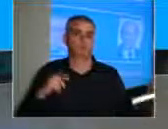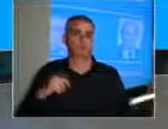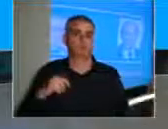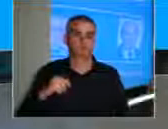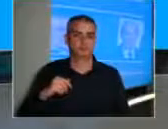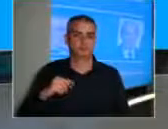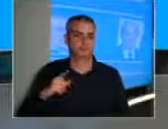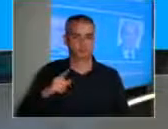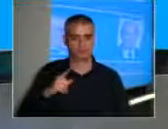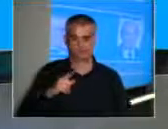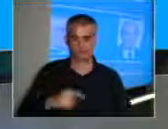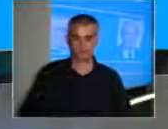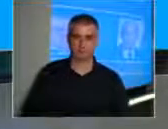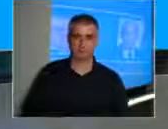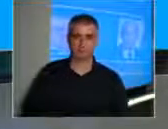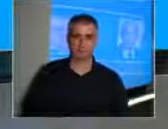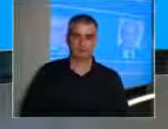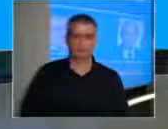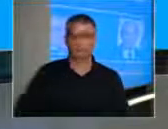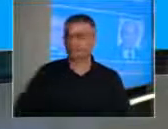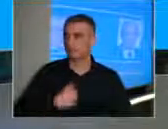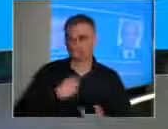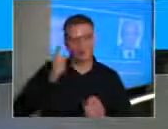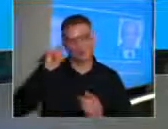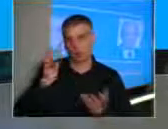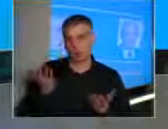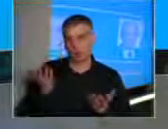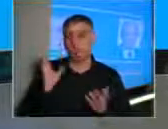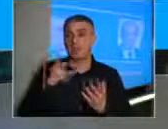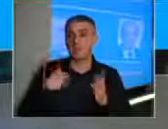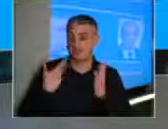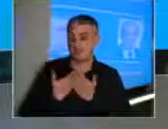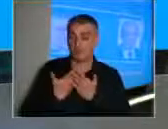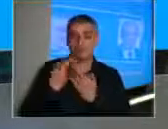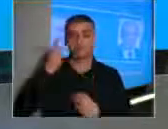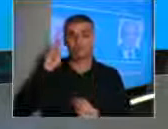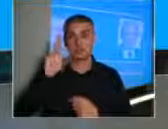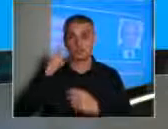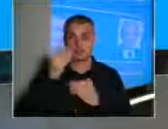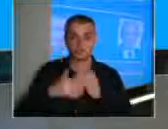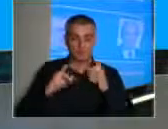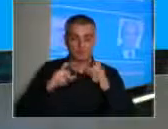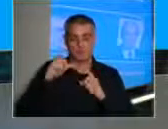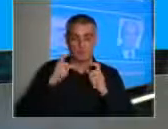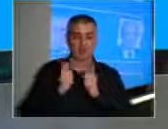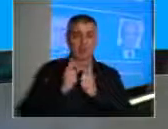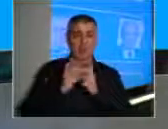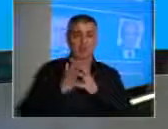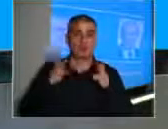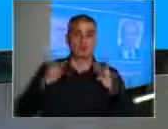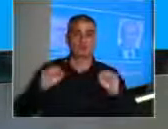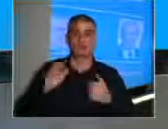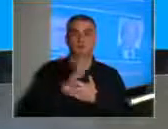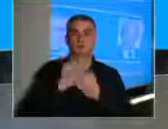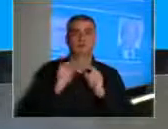יותר ממליצים, השר אלקין. השר אלקין. אני גם את זה לא יודע, אבל גם אם יהיה לנו יותר ממליצים, אם בסוף הפער בין המפלגות יהיה גדול והנשיא